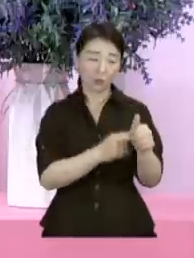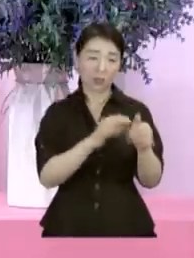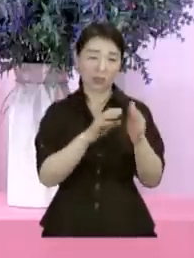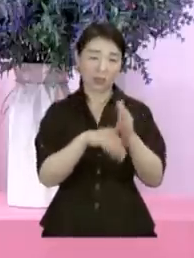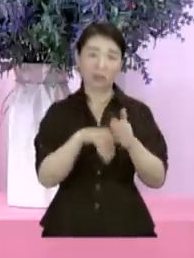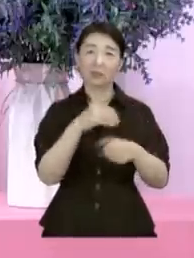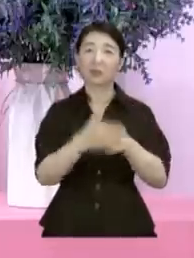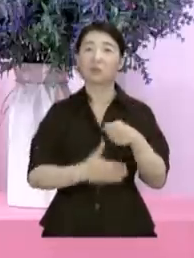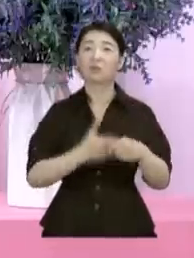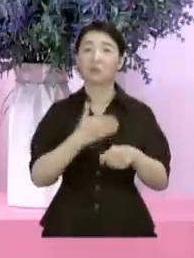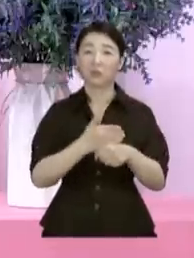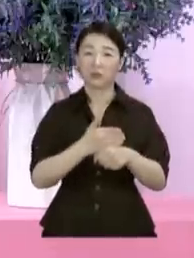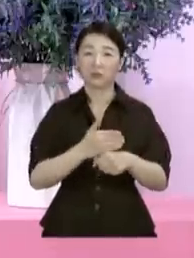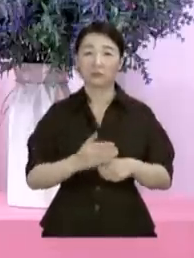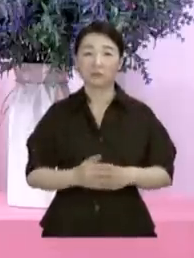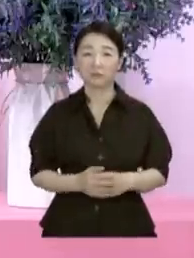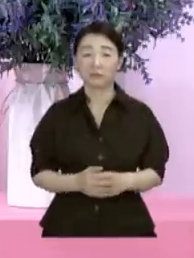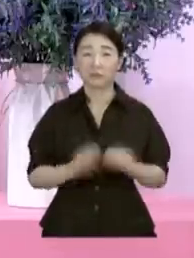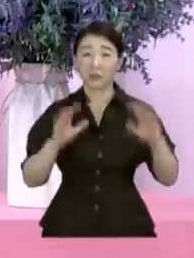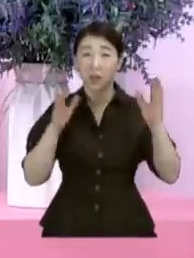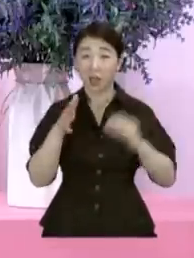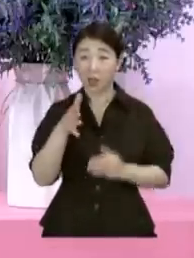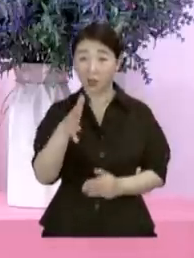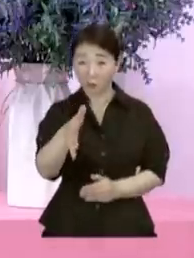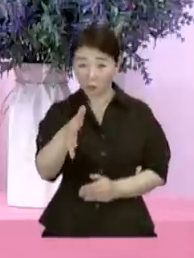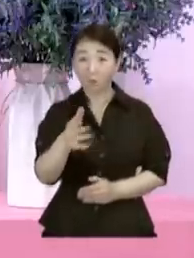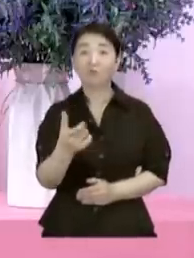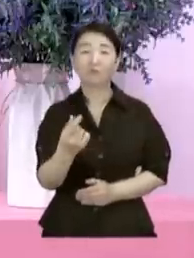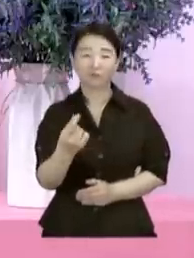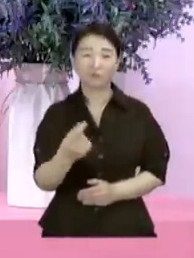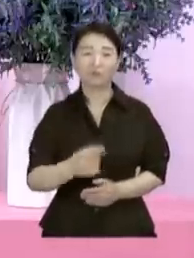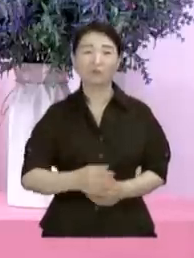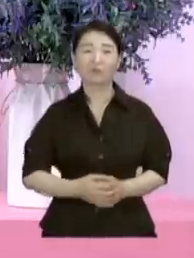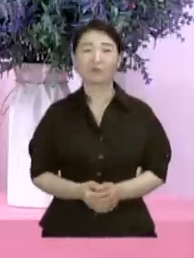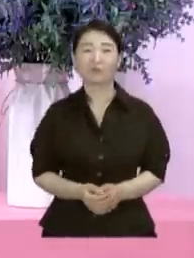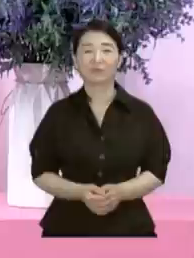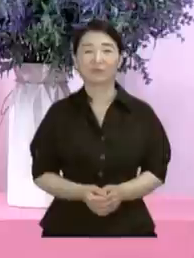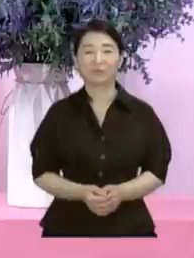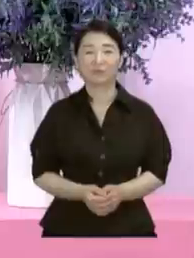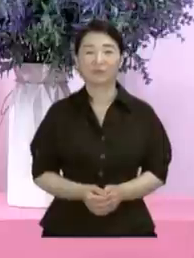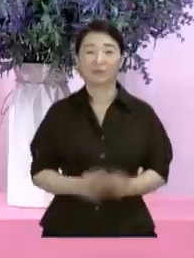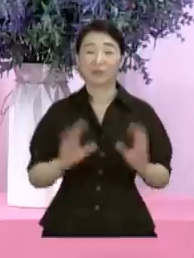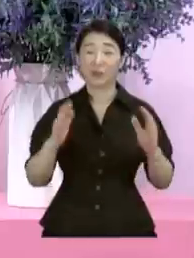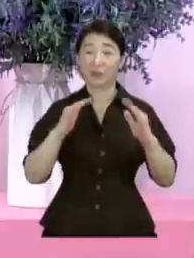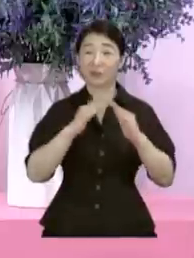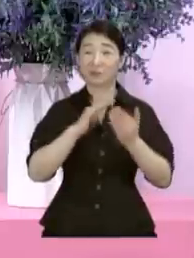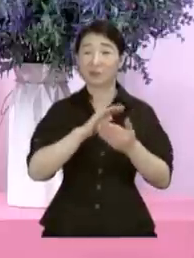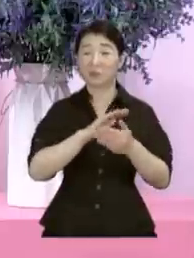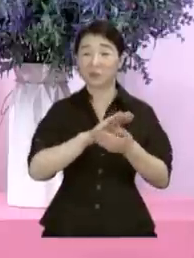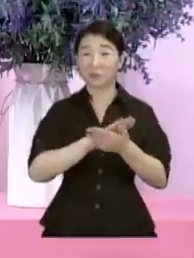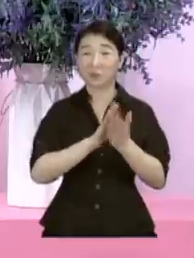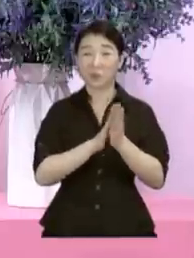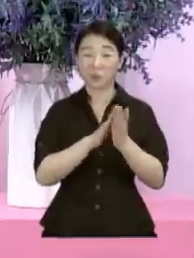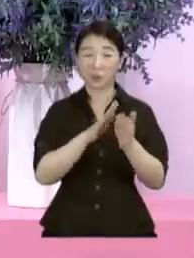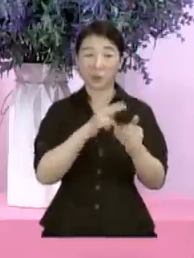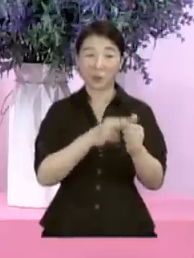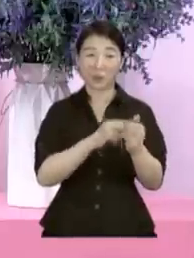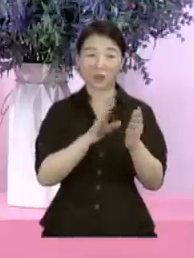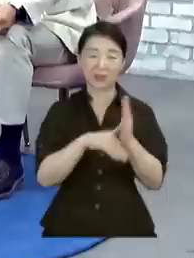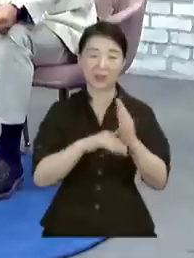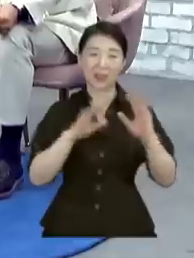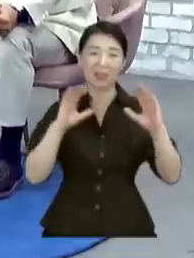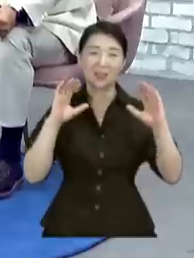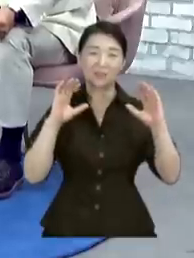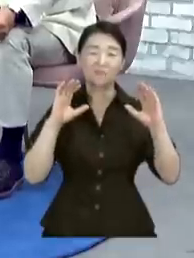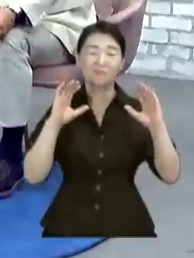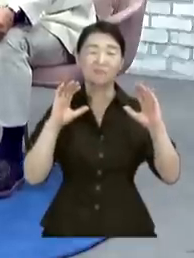교사로 하는 건 한 9년 정도? 네. 그쪽 유아교육과 출신이죠? 네, 유아교육과를 또 나왔었죠. 어린이집 네. 교사 하시려면? 네네. 네, 보육교사로. 그러니까